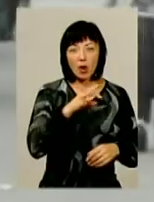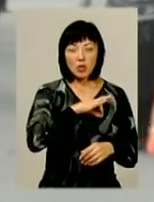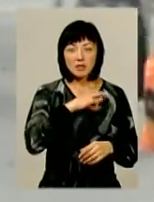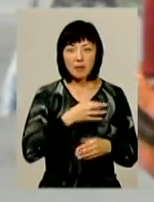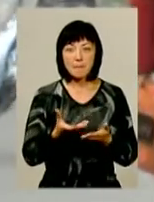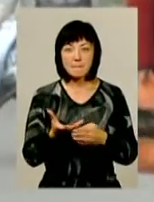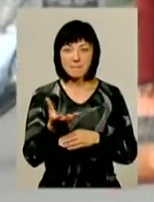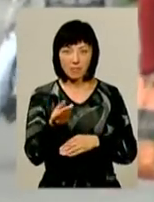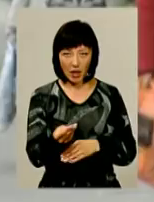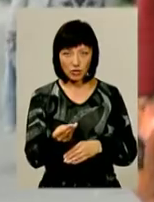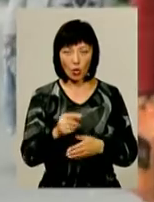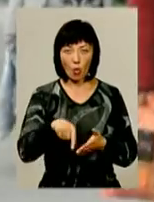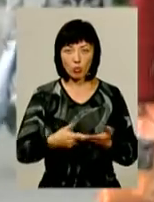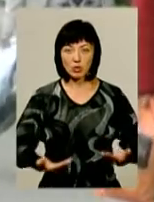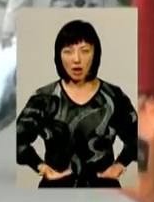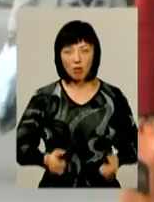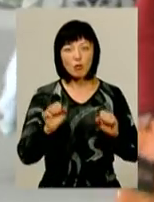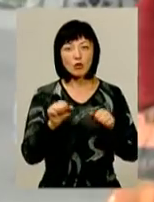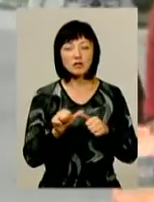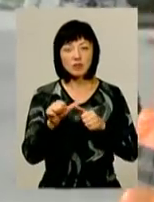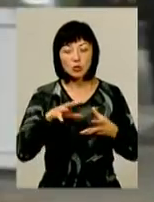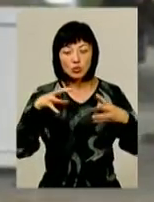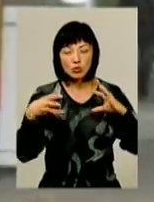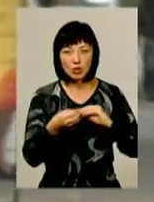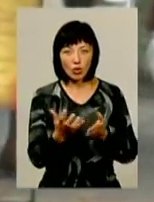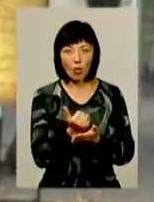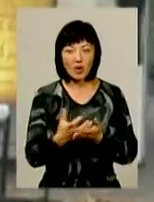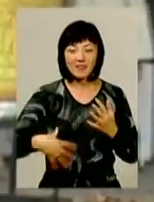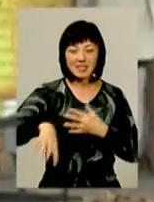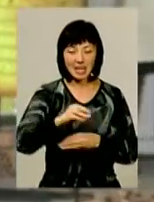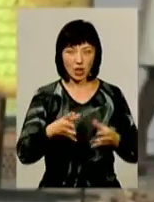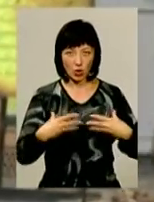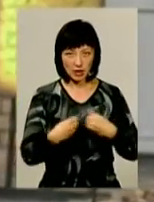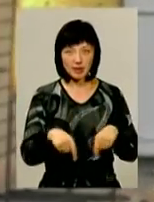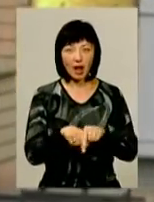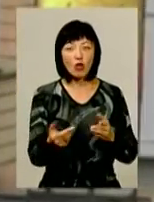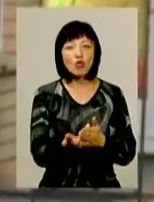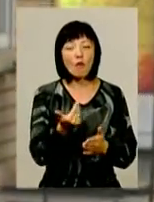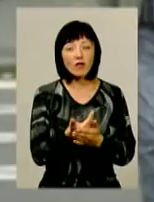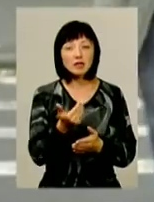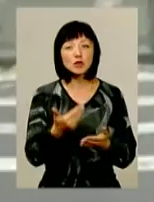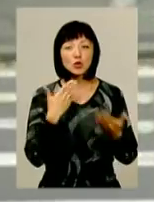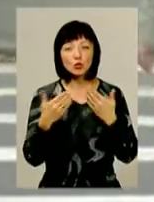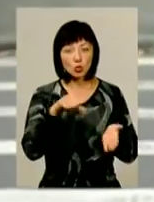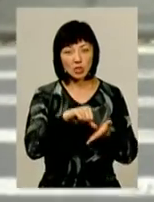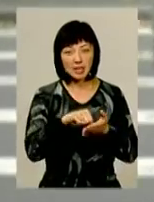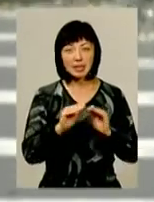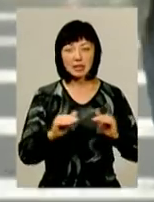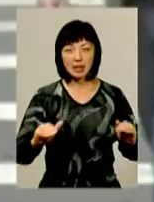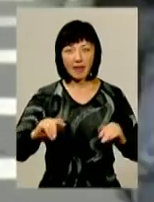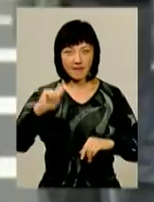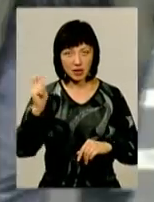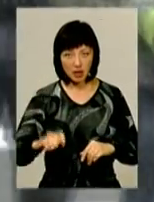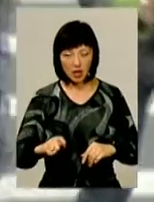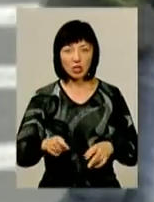оплату комуналки можна лише виключно з урахуванням суми доходів усієї родини пільговика. Такі нововведення стосуються учасників та дітей Другої